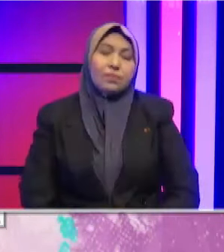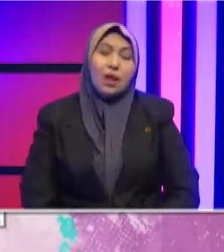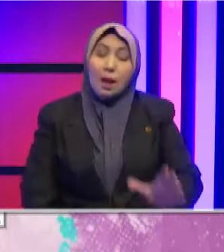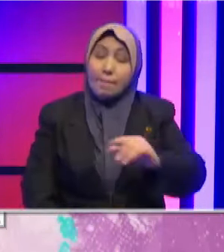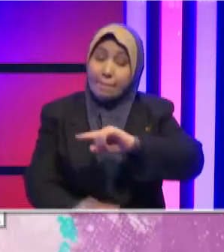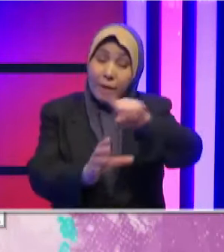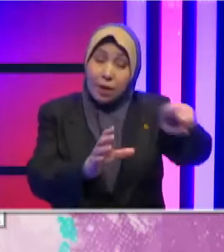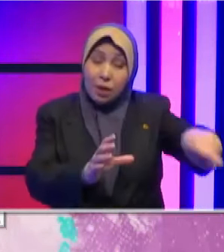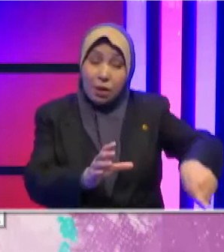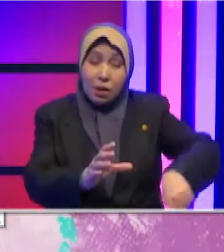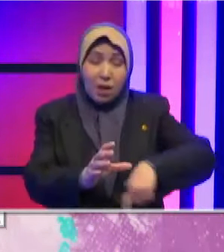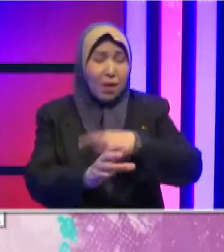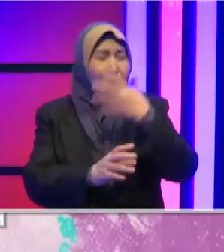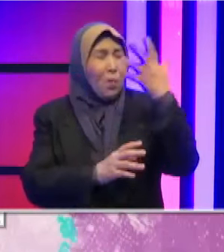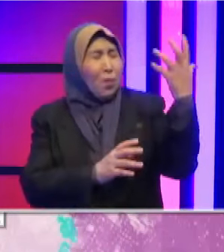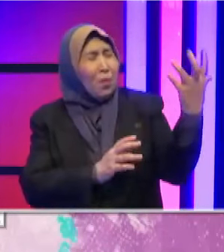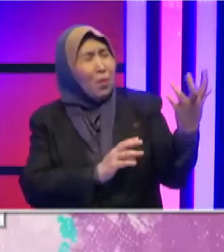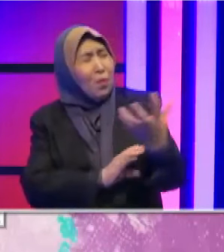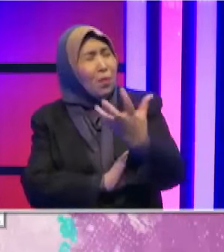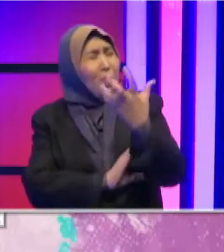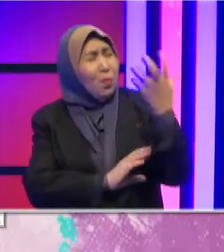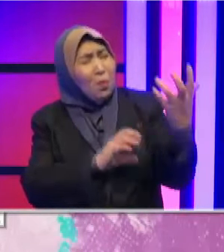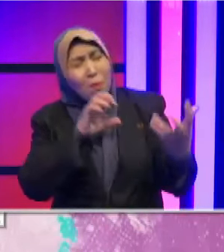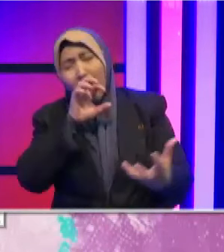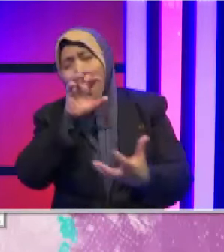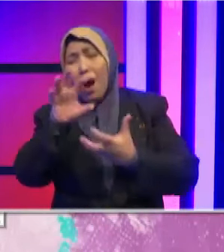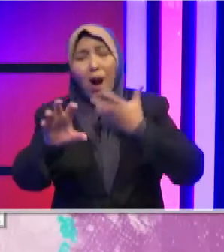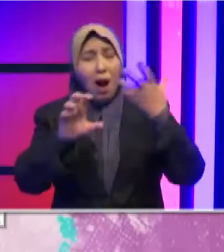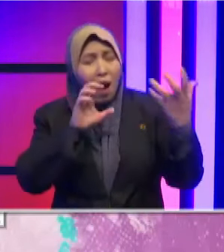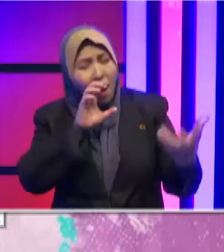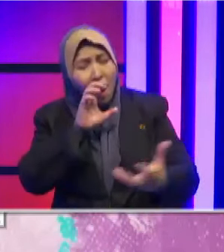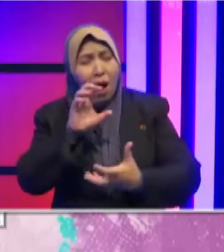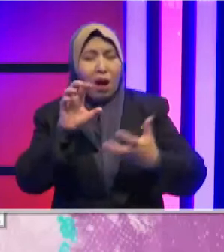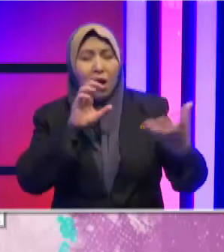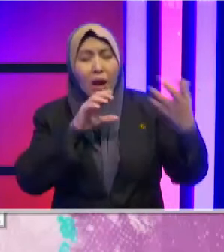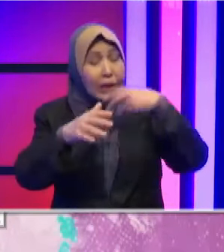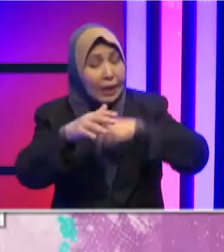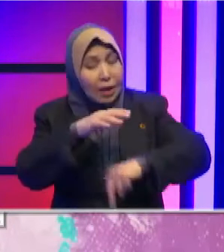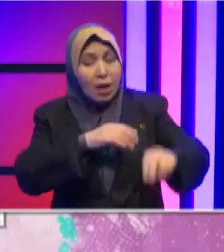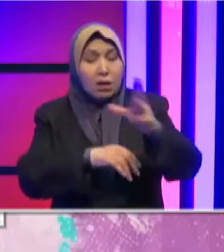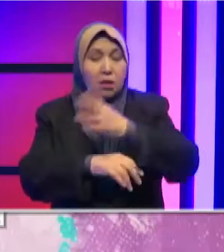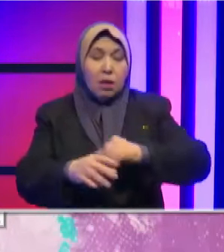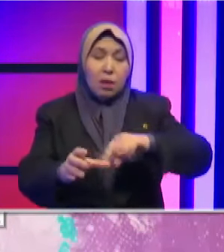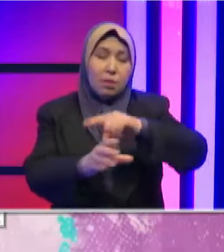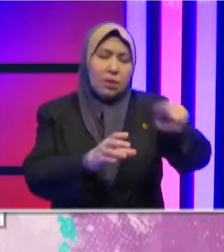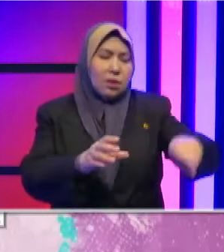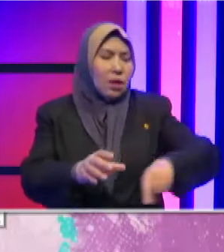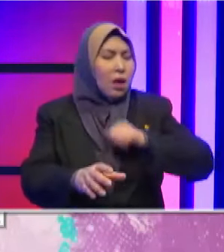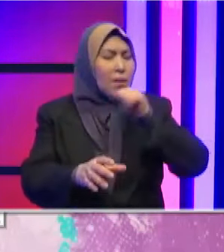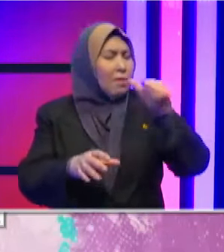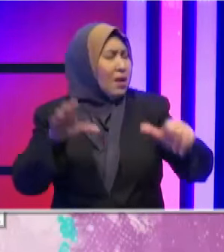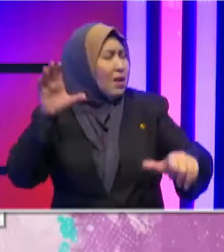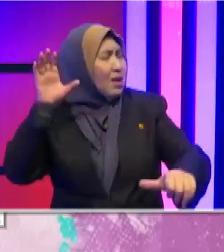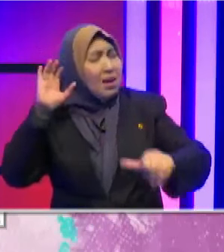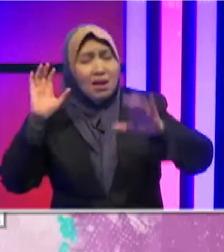launx filaza see you Muhyi